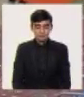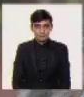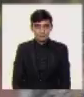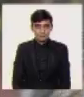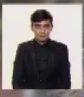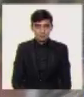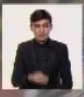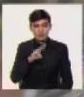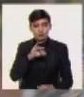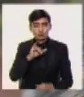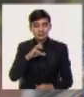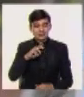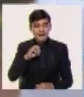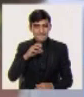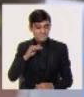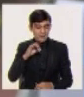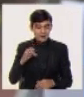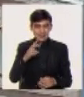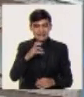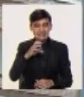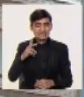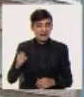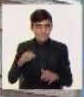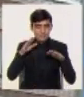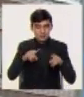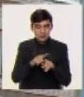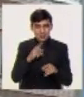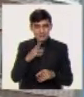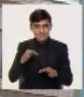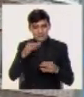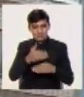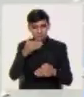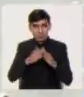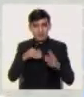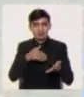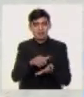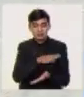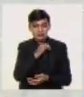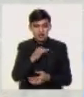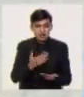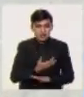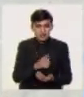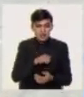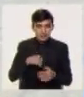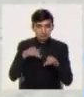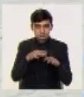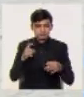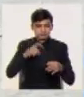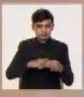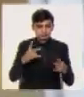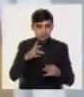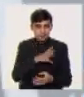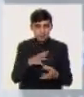Рушан Мустафина, старшая по дому. В КСК от их многоквартирного дома отказались. И жители решили, что самое время